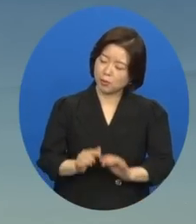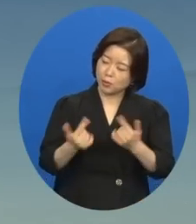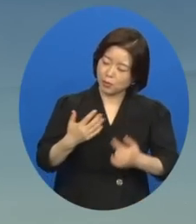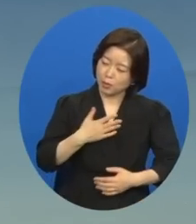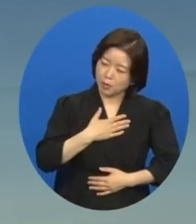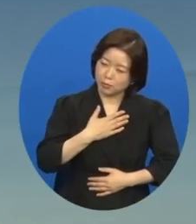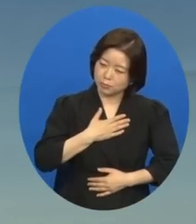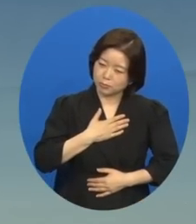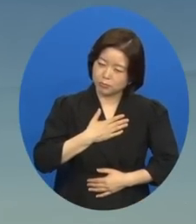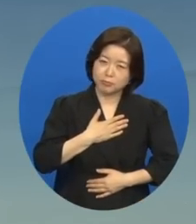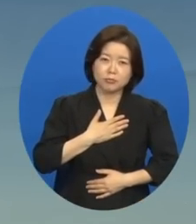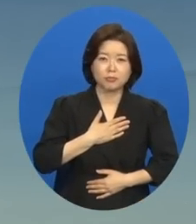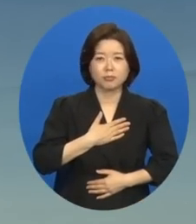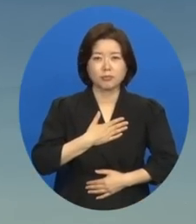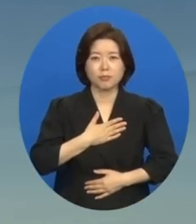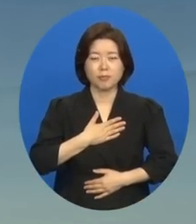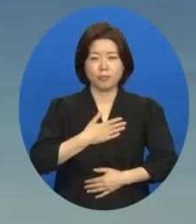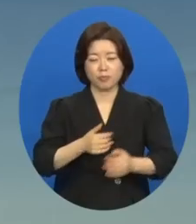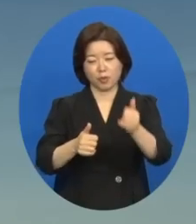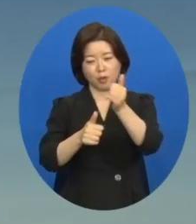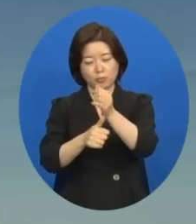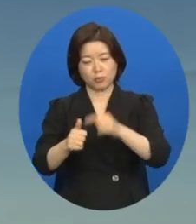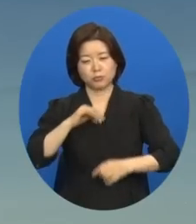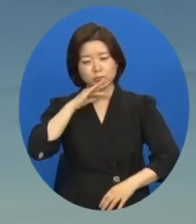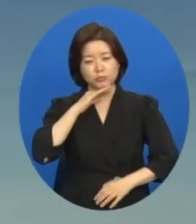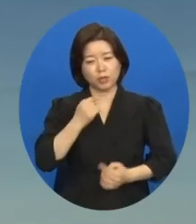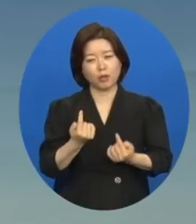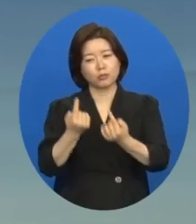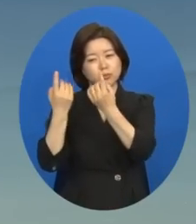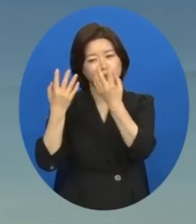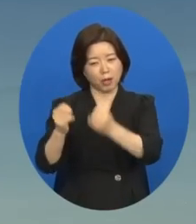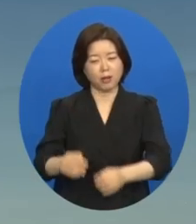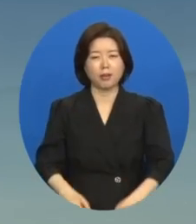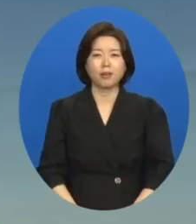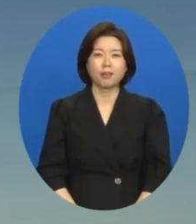내가 부목사님들 중에서 나이도 제일 많고